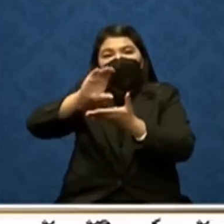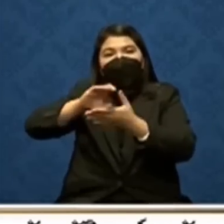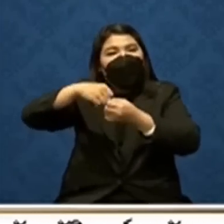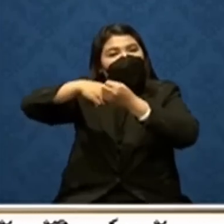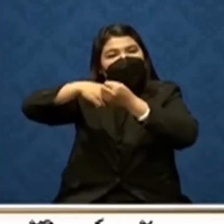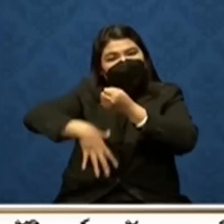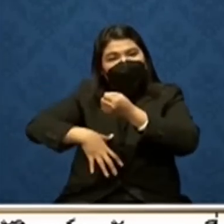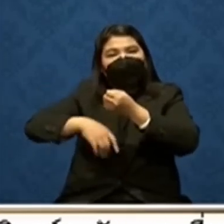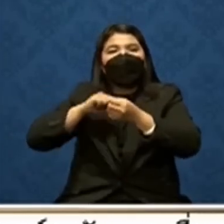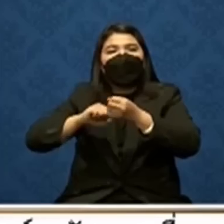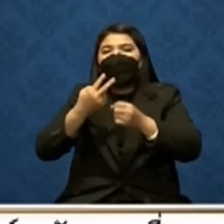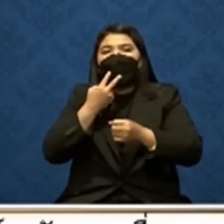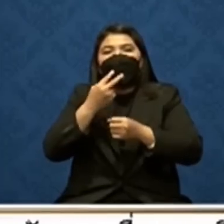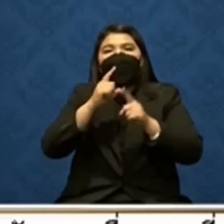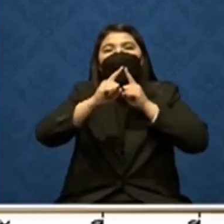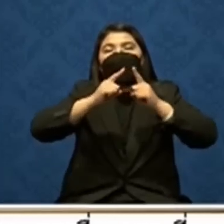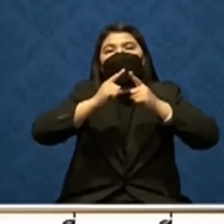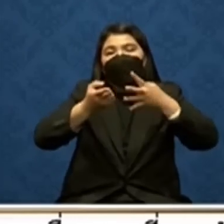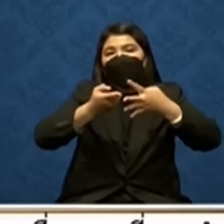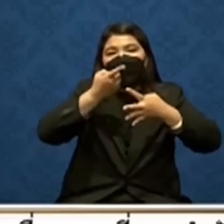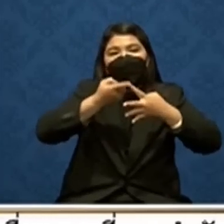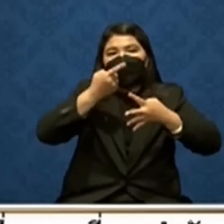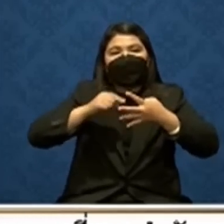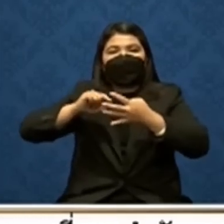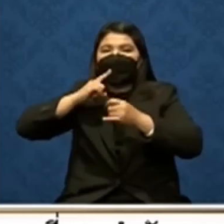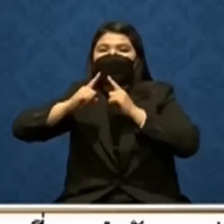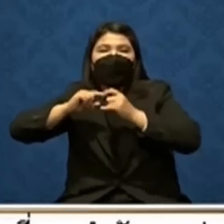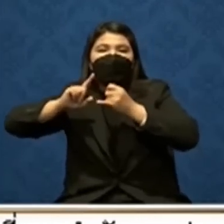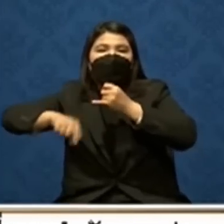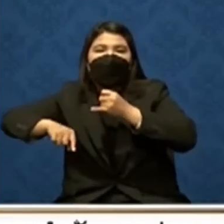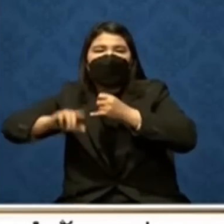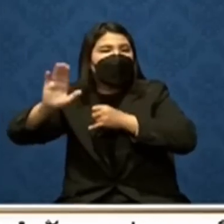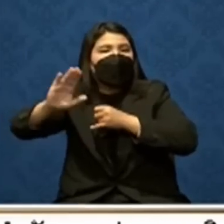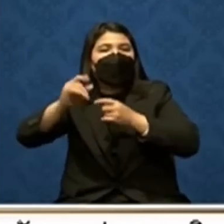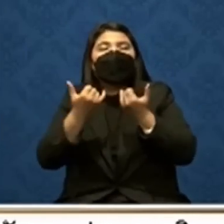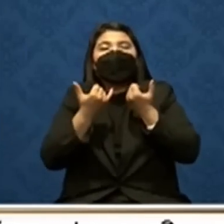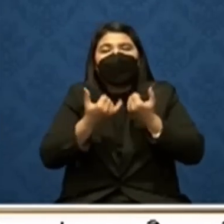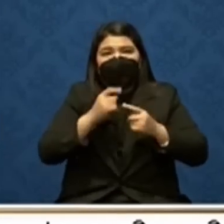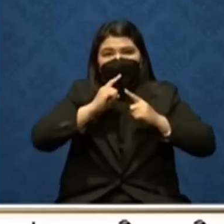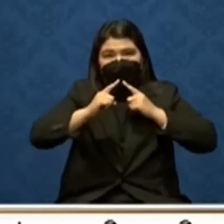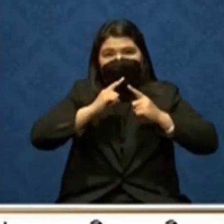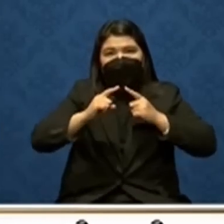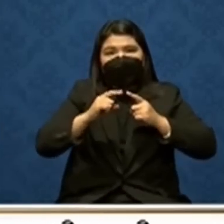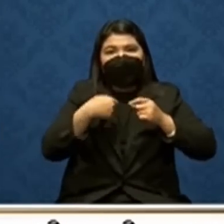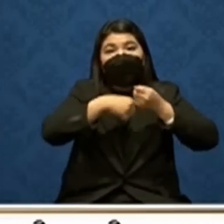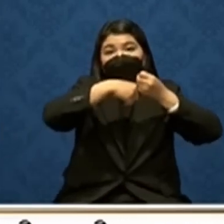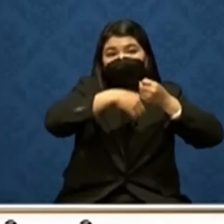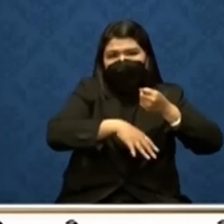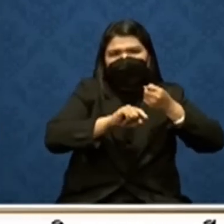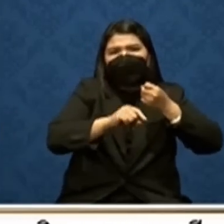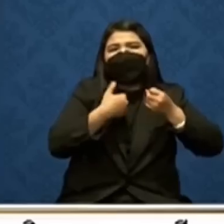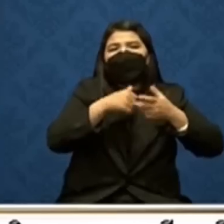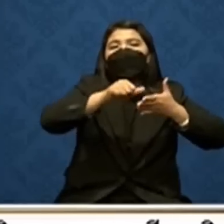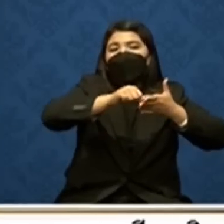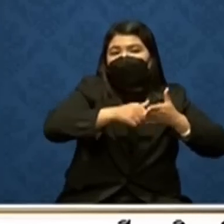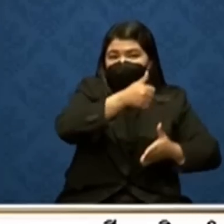พูดกัที่ต้นเหตุไมได้เปพดกที่ปลายเหตุอย่ทบอกครับว่าปีนี้พูดกเรื่ของโครงสรางเลืบางเรื่องอาจะแ้ได้